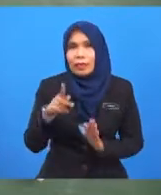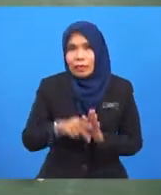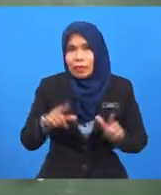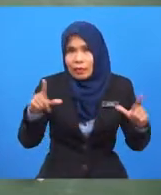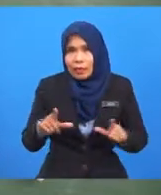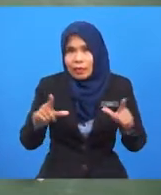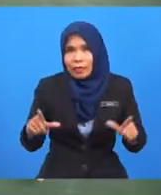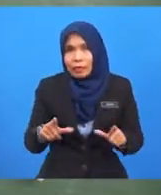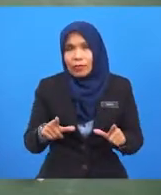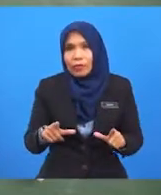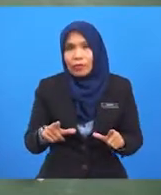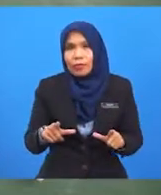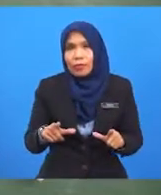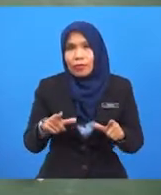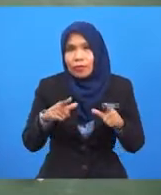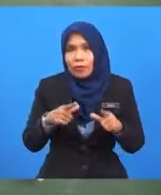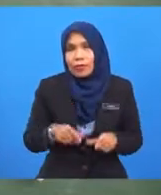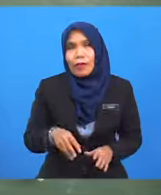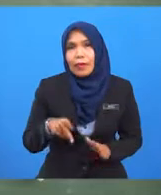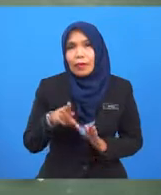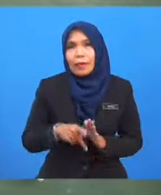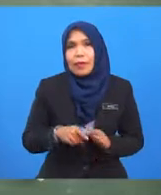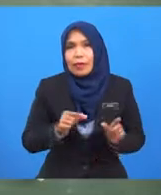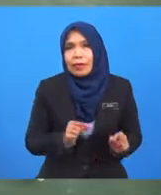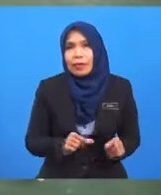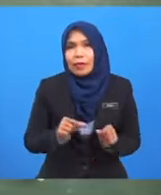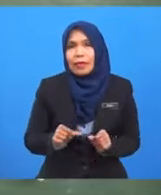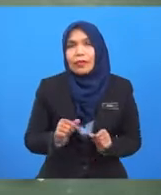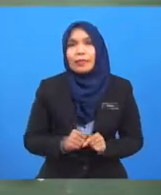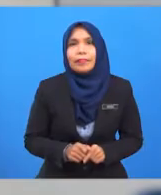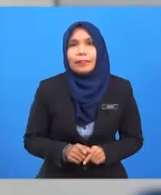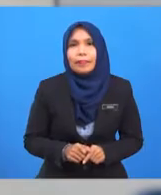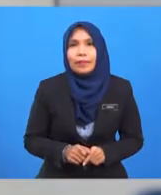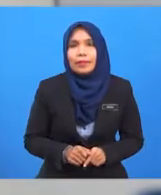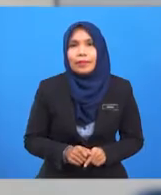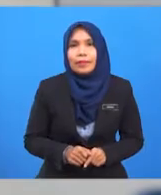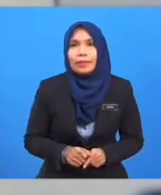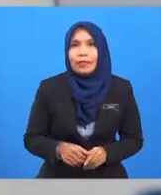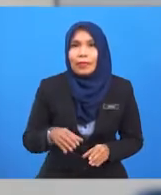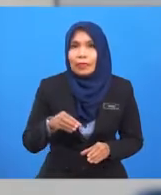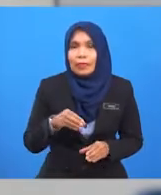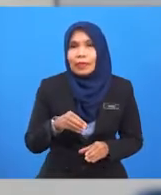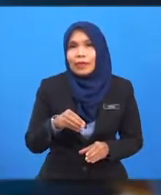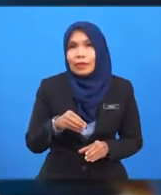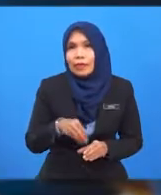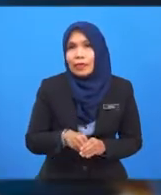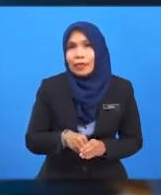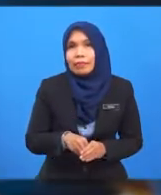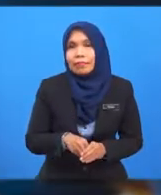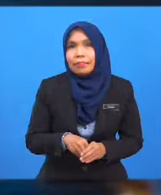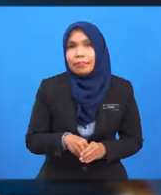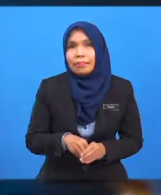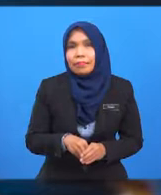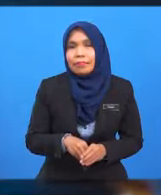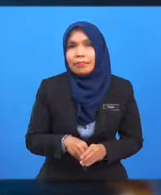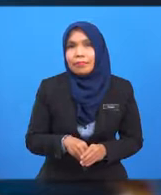lain dalam sesuatu mesin yang lebih kompleks. Dalam erti kata lain,